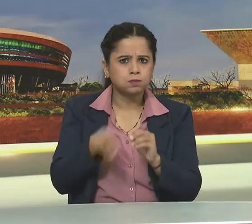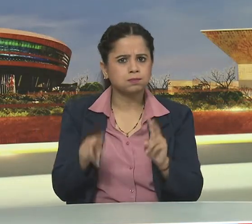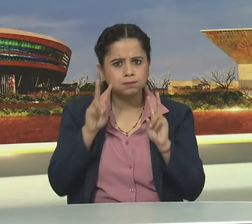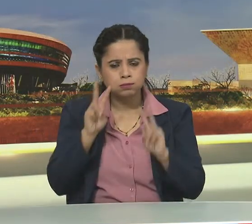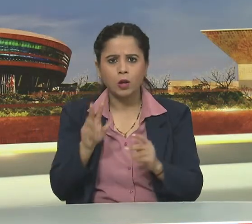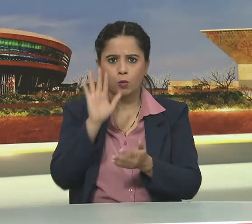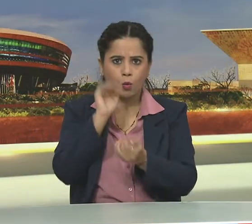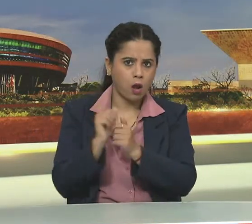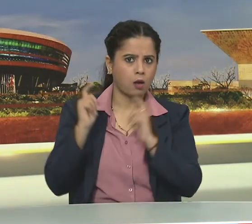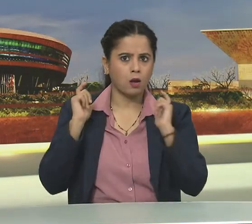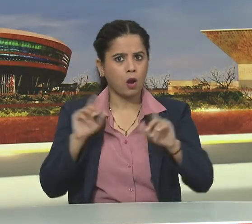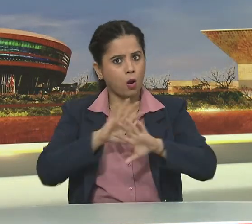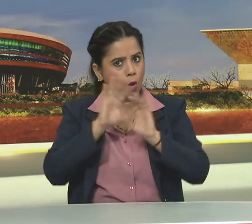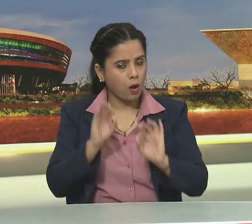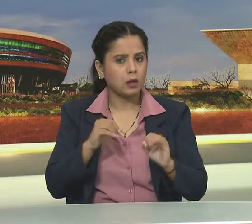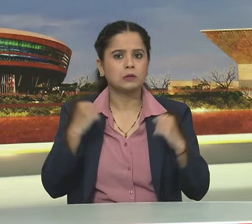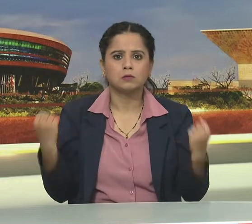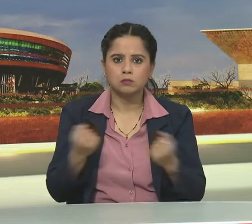पूरा करने में जुटा है।